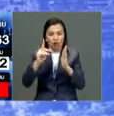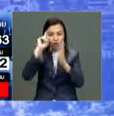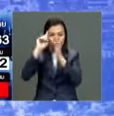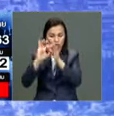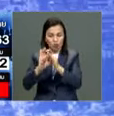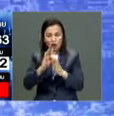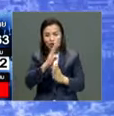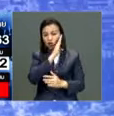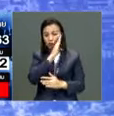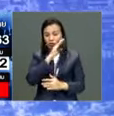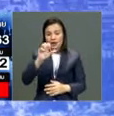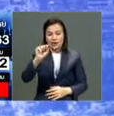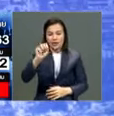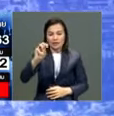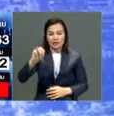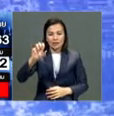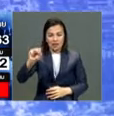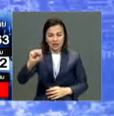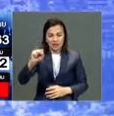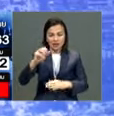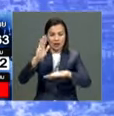มายืนยันเวลาที่สแกนเข้าค่ะพอไปใช้แล้วก็สามารถเช็คอินได้เลยใช่ไหมคะมีคุณผู้ชมที่กังวลใจว่ากรณีที่ไม่มีSMS